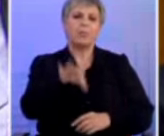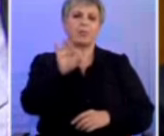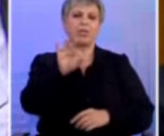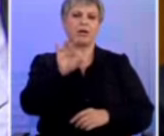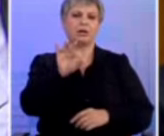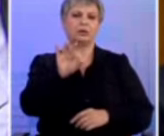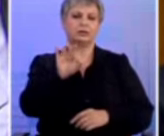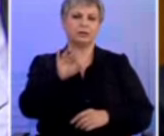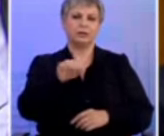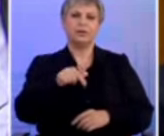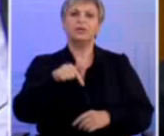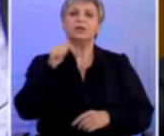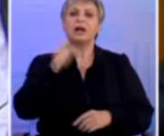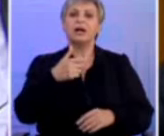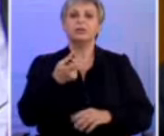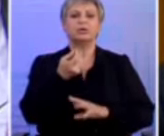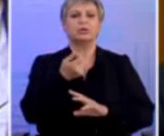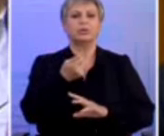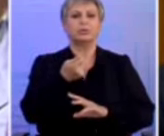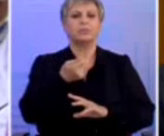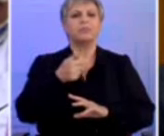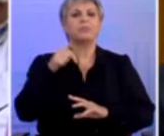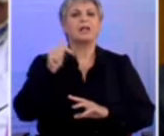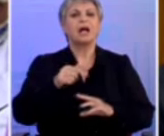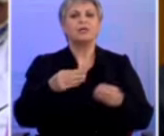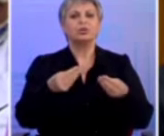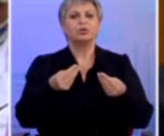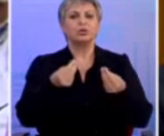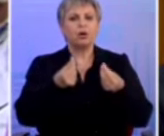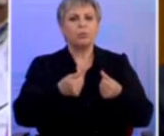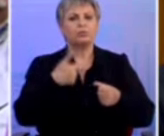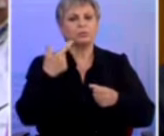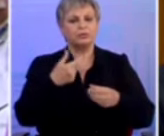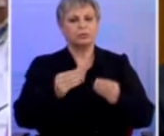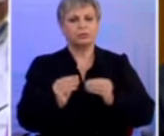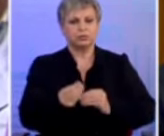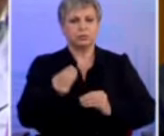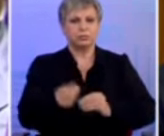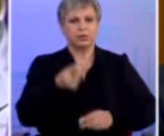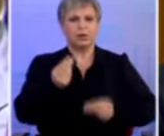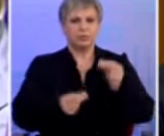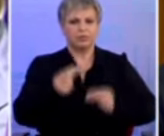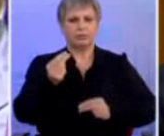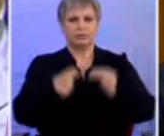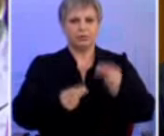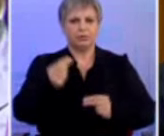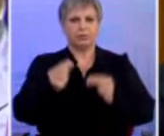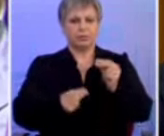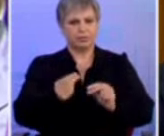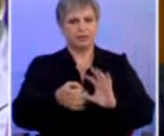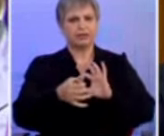από αυτή την αυτοτροφοδοτούμενη κρίση, είναι να υπάρξει η